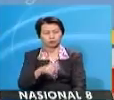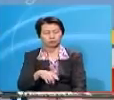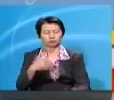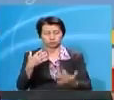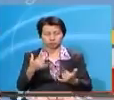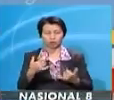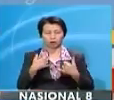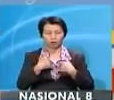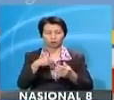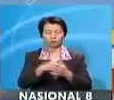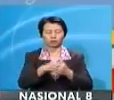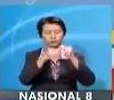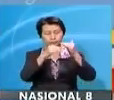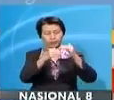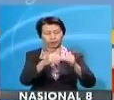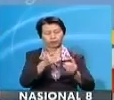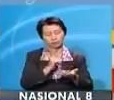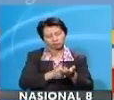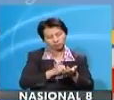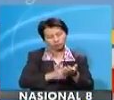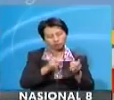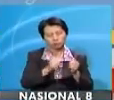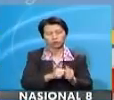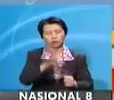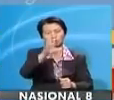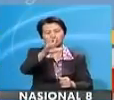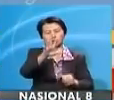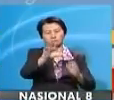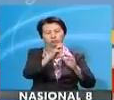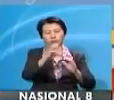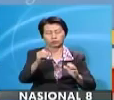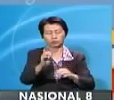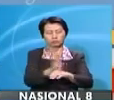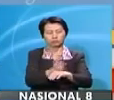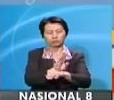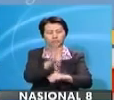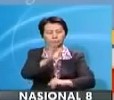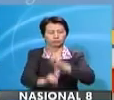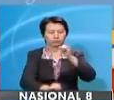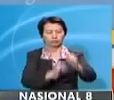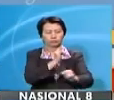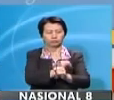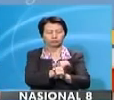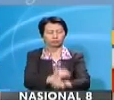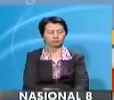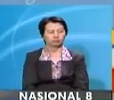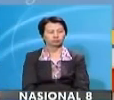kini sedang dalam peringkat akhir perbincangan dengan 5 firma perniagaan terbangsa.